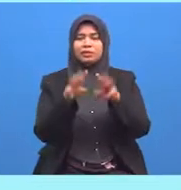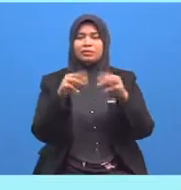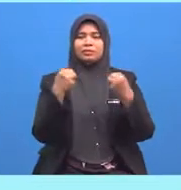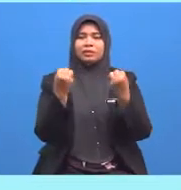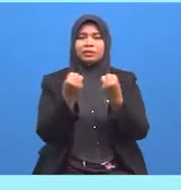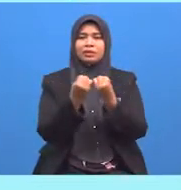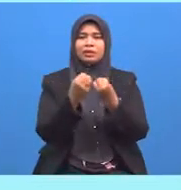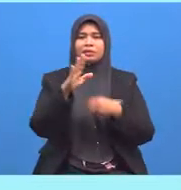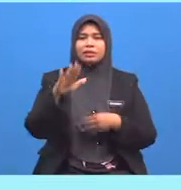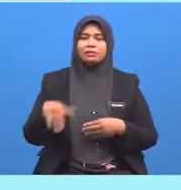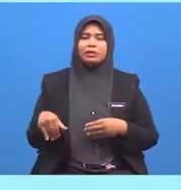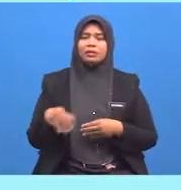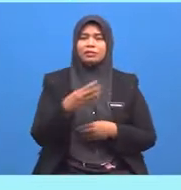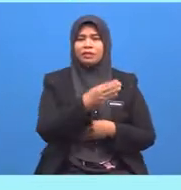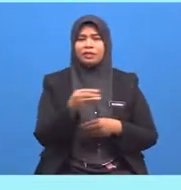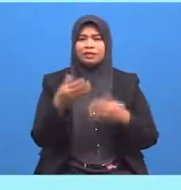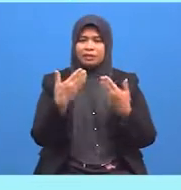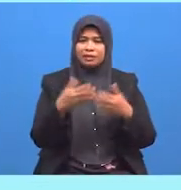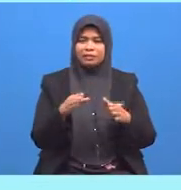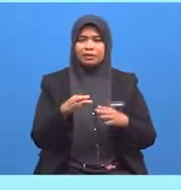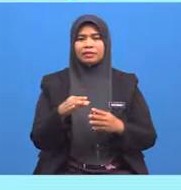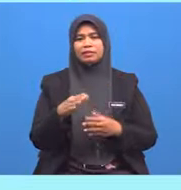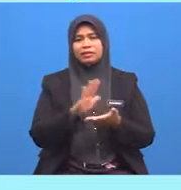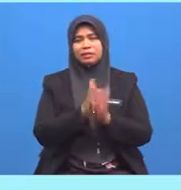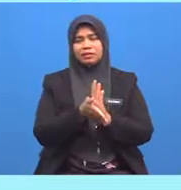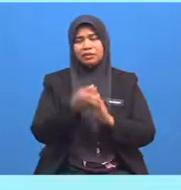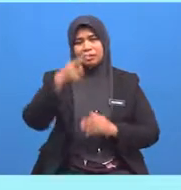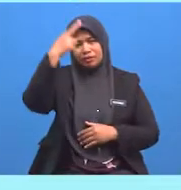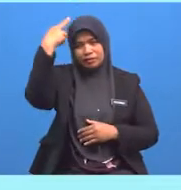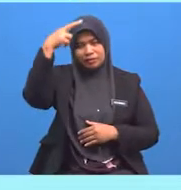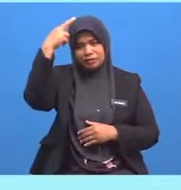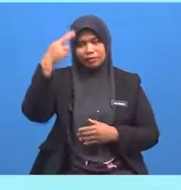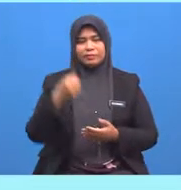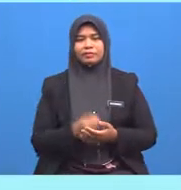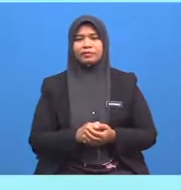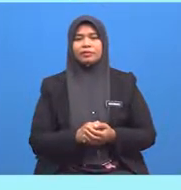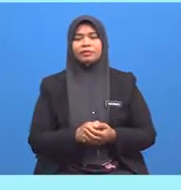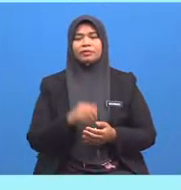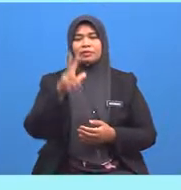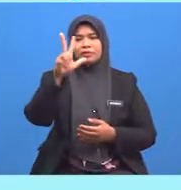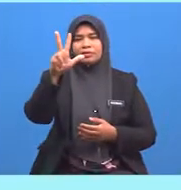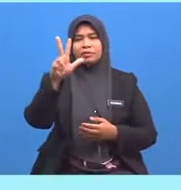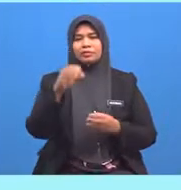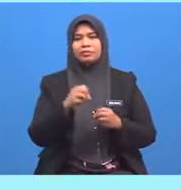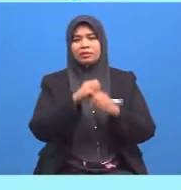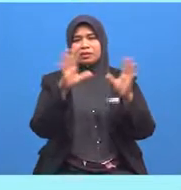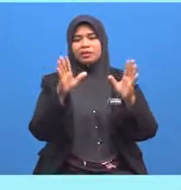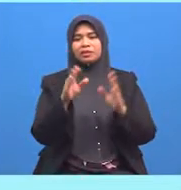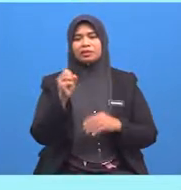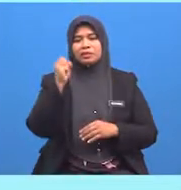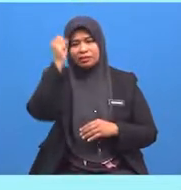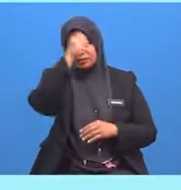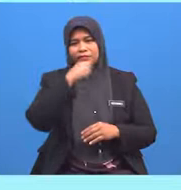masyarakat sebelum dan Selepas dilantik menjadi rasul ketiga menjelaskan kepribadian